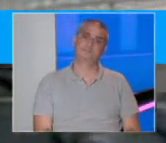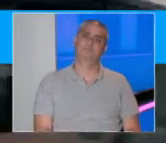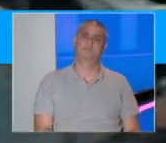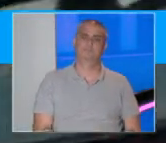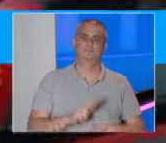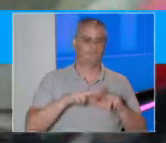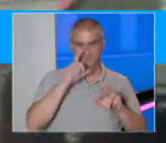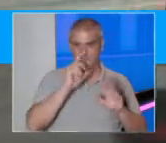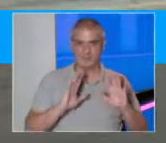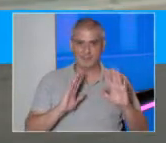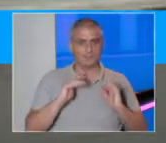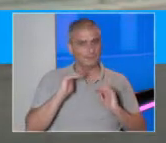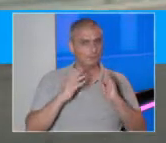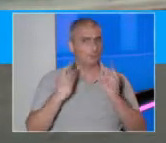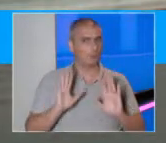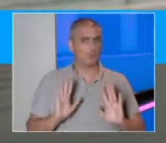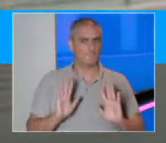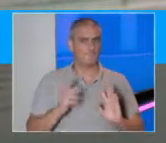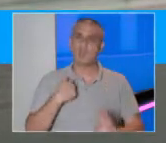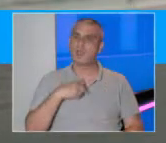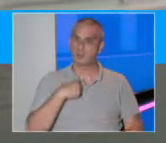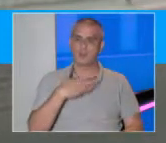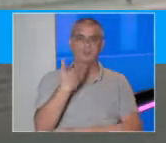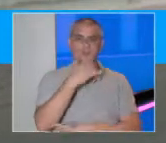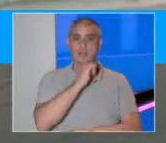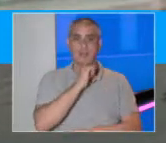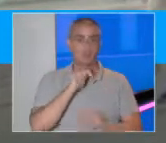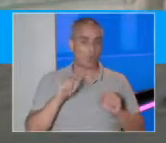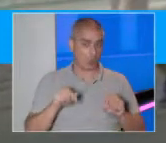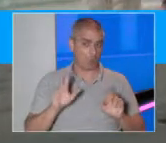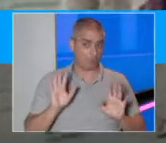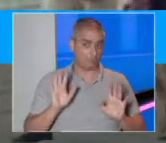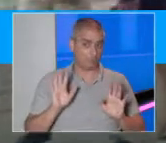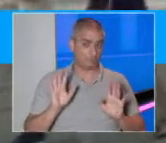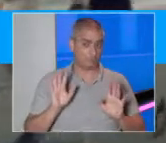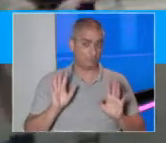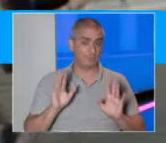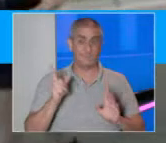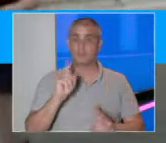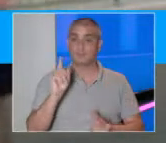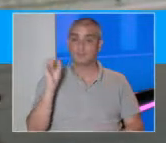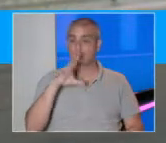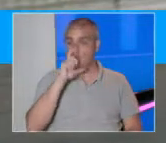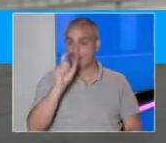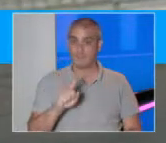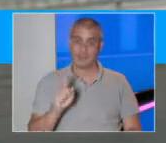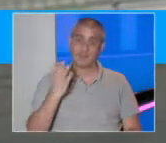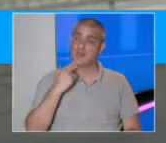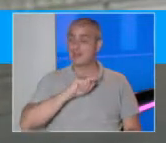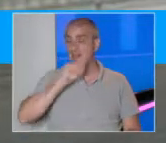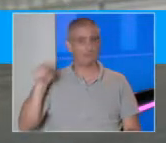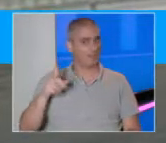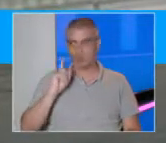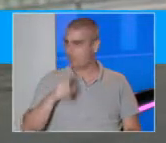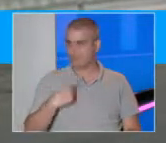המצב באיטליה הוא יחסית טוב. אנחנו מדינה ירוקה פה. מי שמגיע מאיטליה לישראל